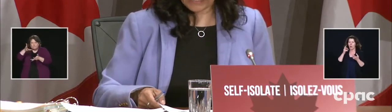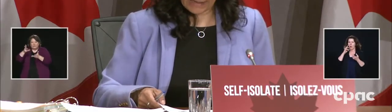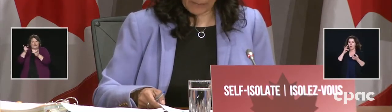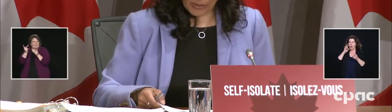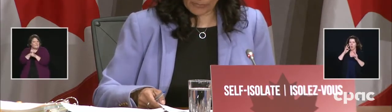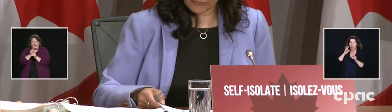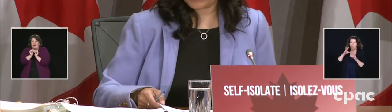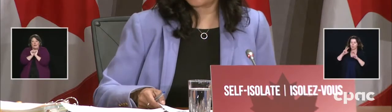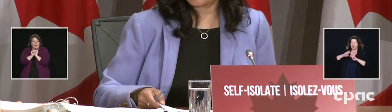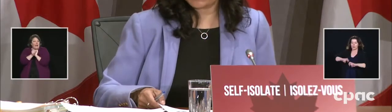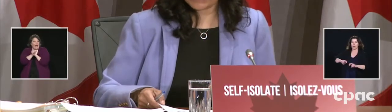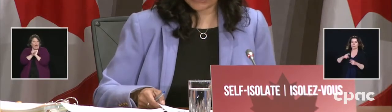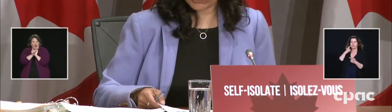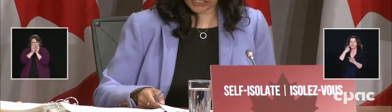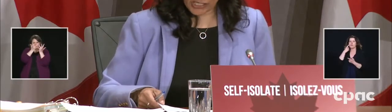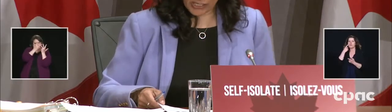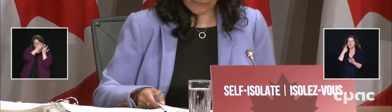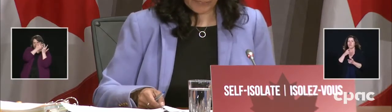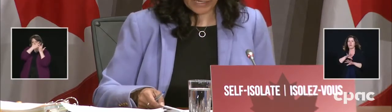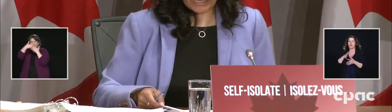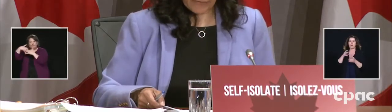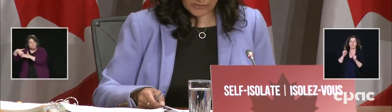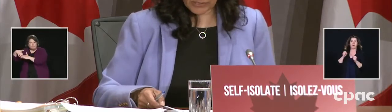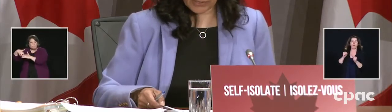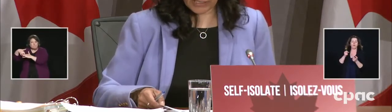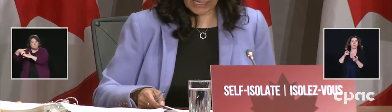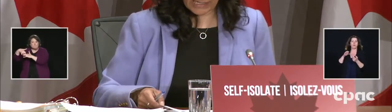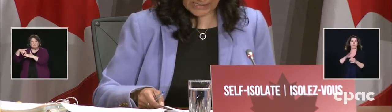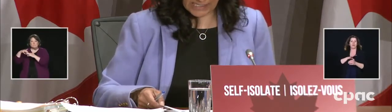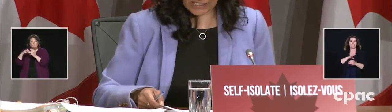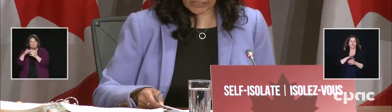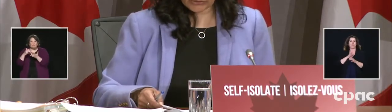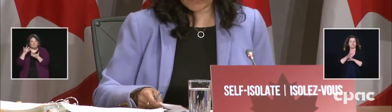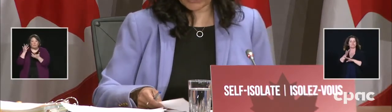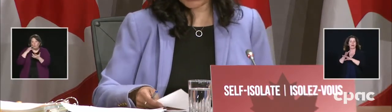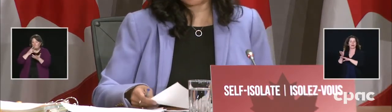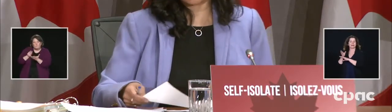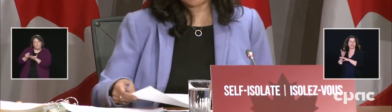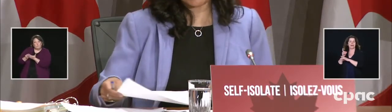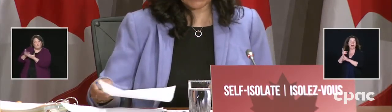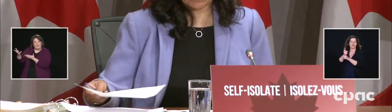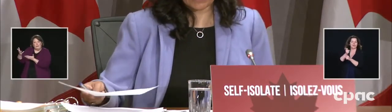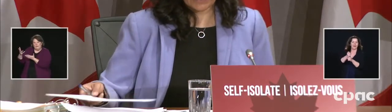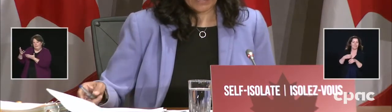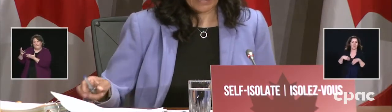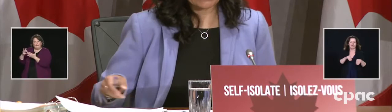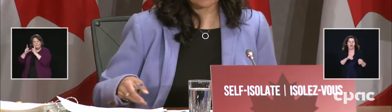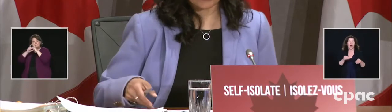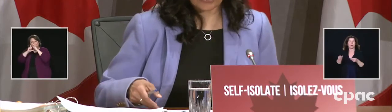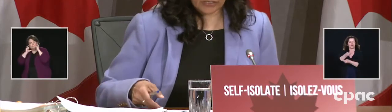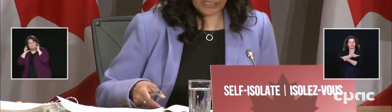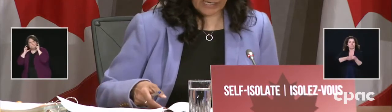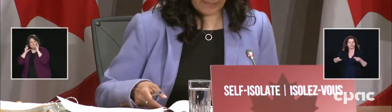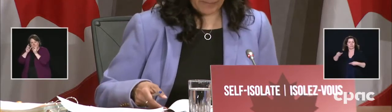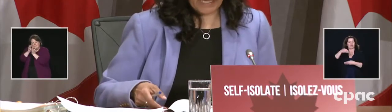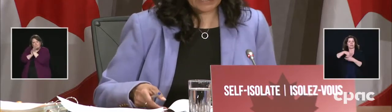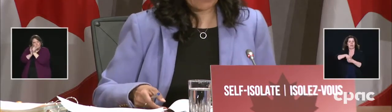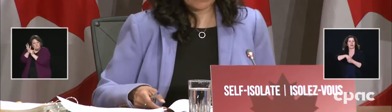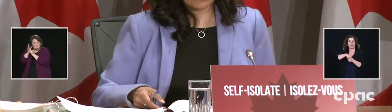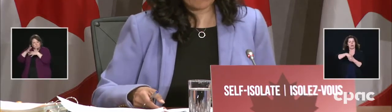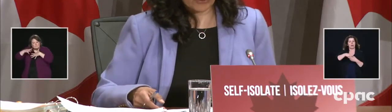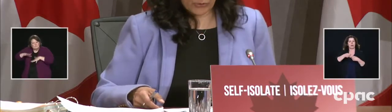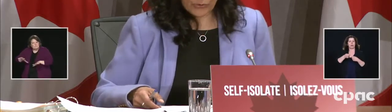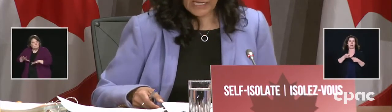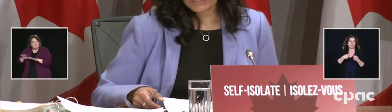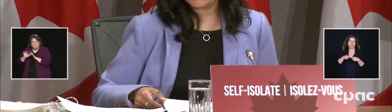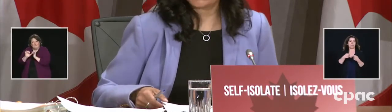à l'équipement pour les acheteurs et les vendeurs à l'intérieur du marché canadien. Alors que la